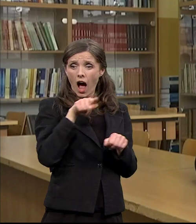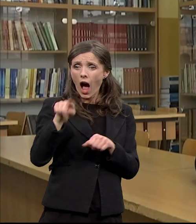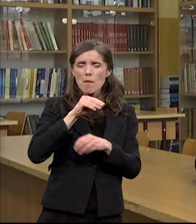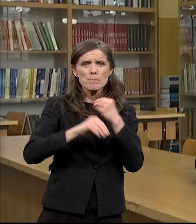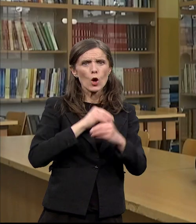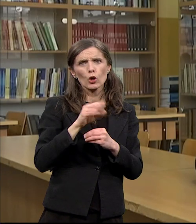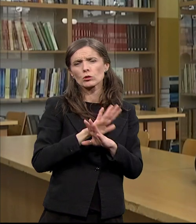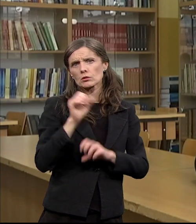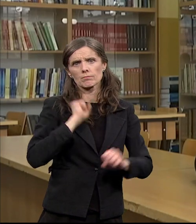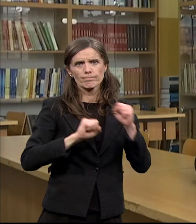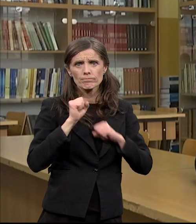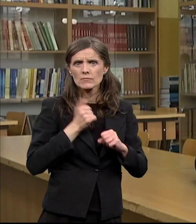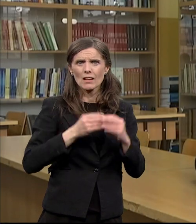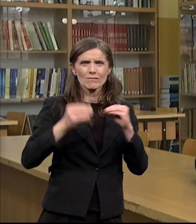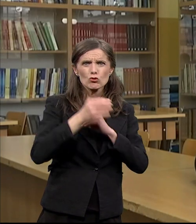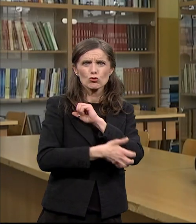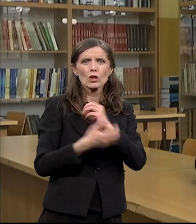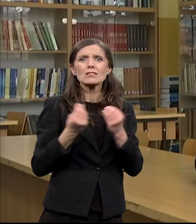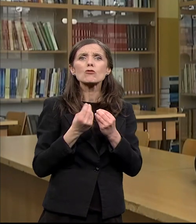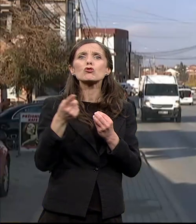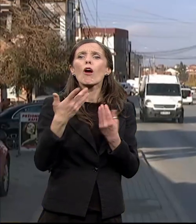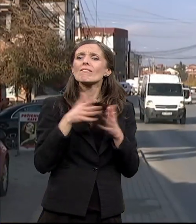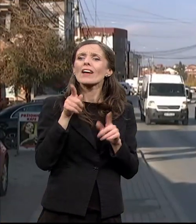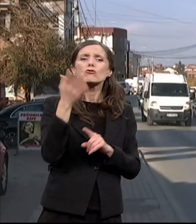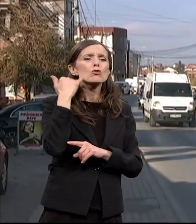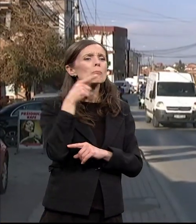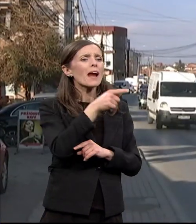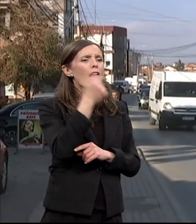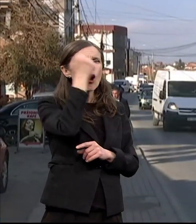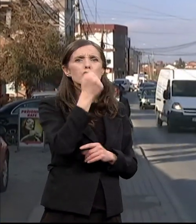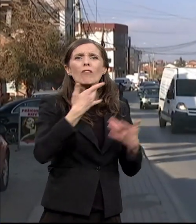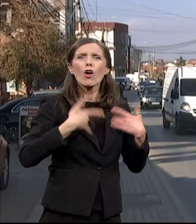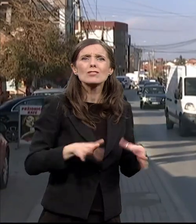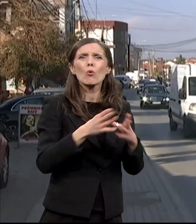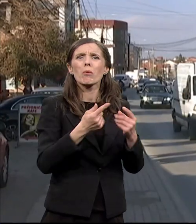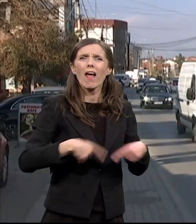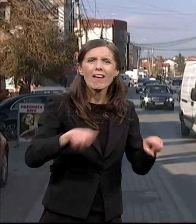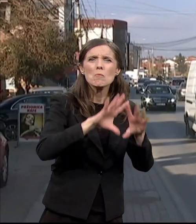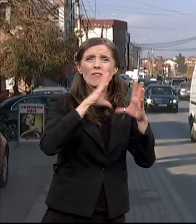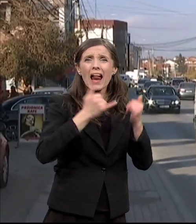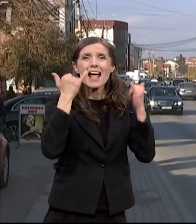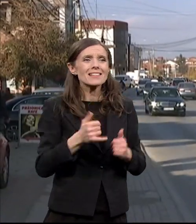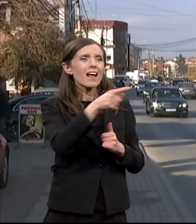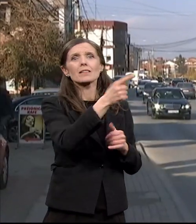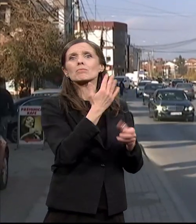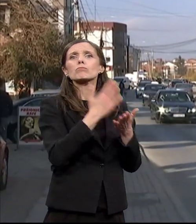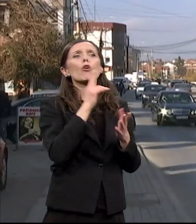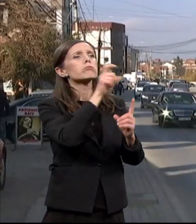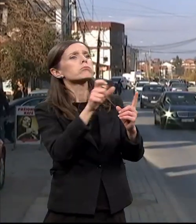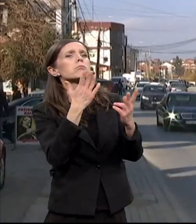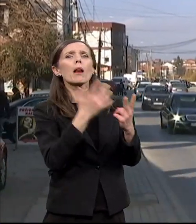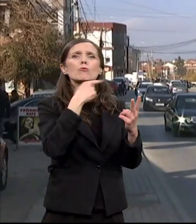ojađene jer je ogromna većina njih ostala bez svoje imovine na Kosovu i Metohiji. Sada su ostali i bez svojih hranitelja, bez